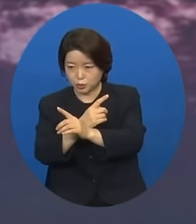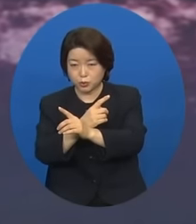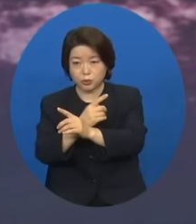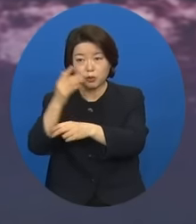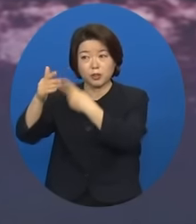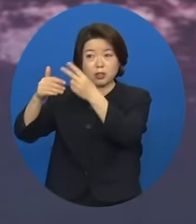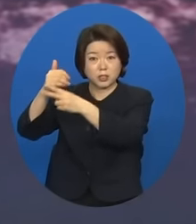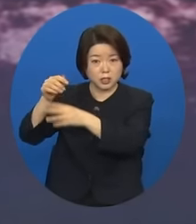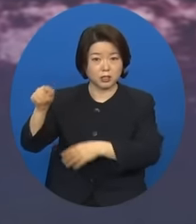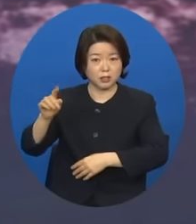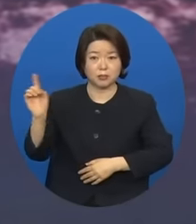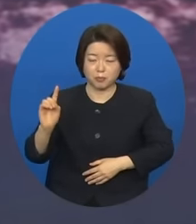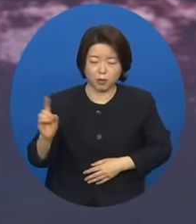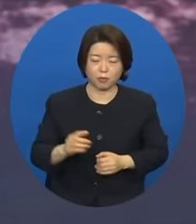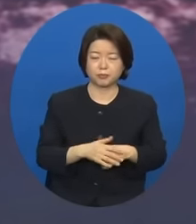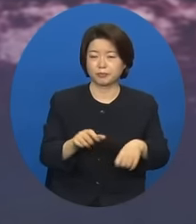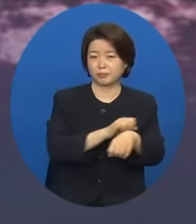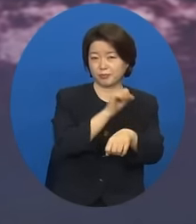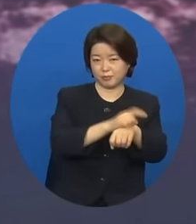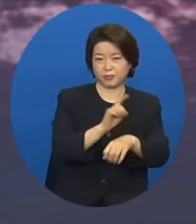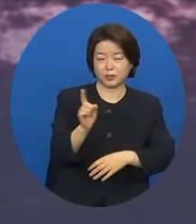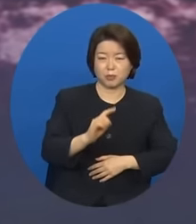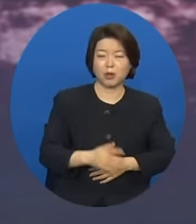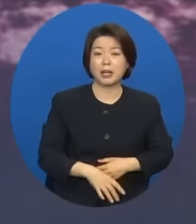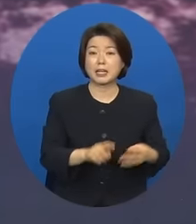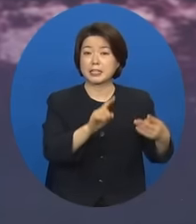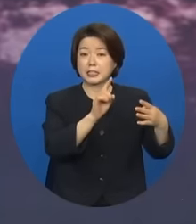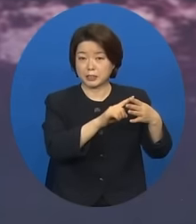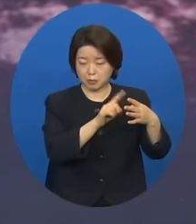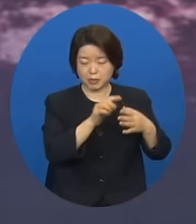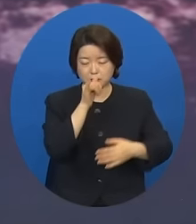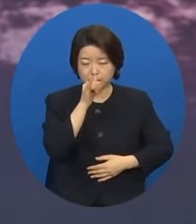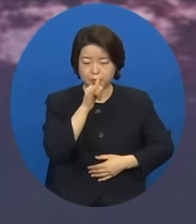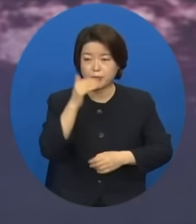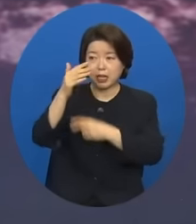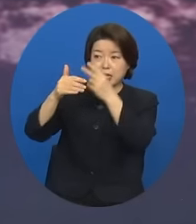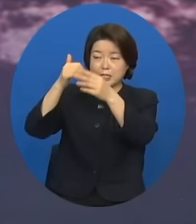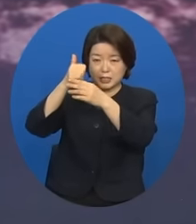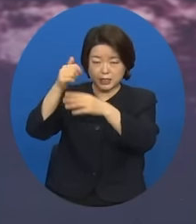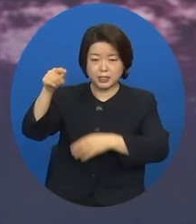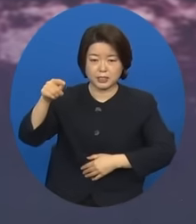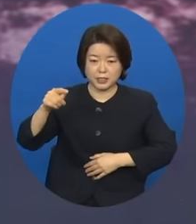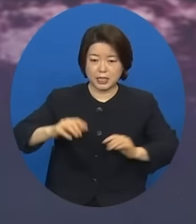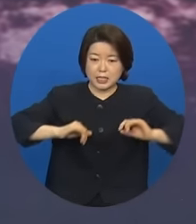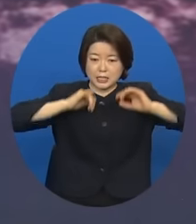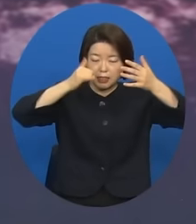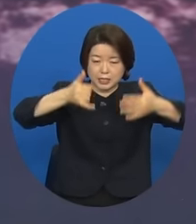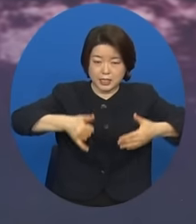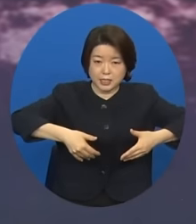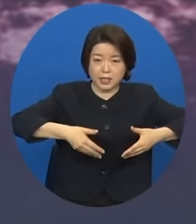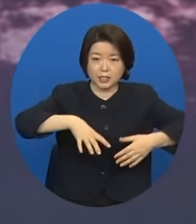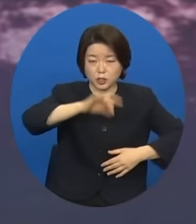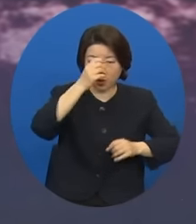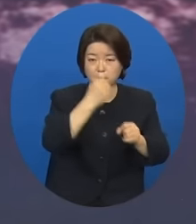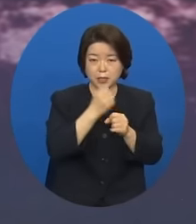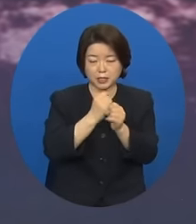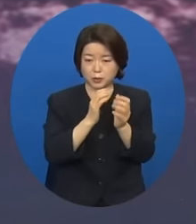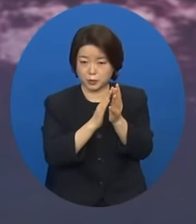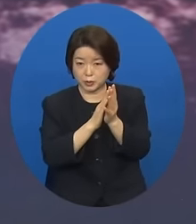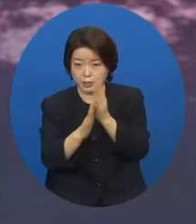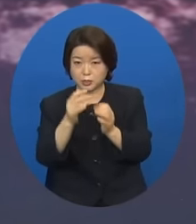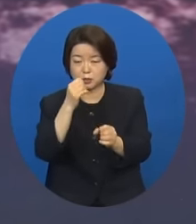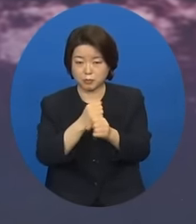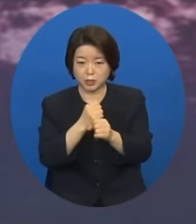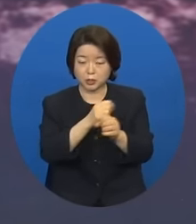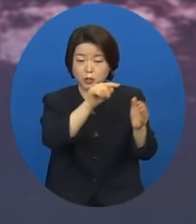이제 이게 뭐냐 이런 특징을 갖고 있어요 첫 번째 신은 세상을 창조하고 질서를 세우고 세상에서 인간을